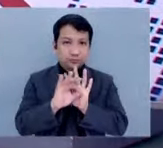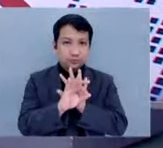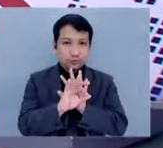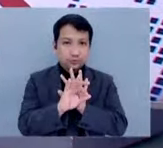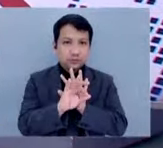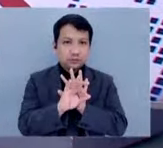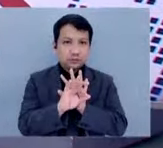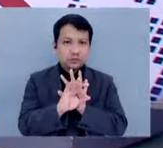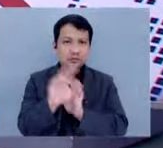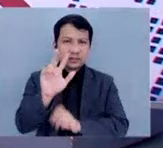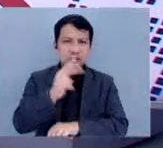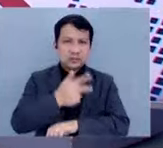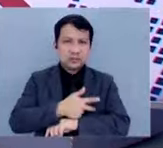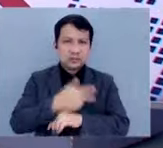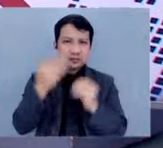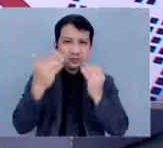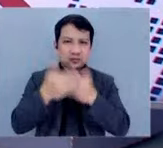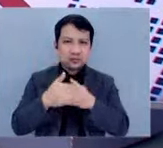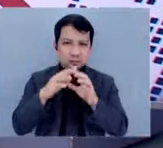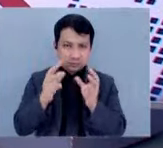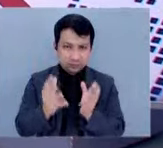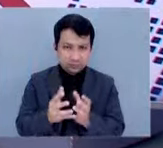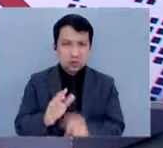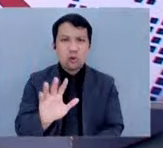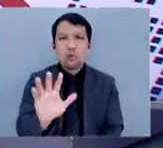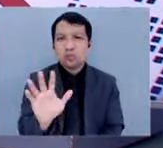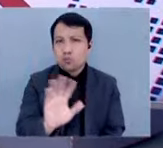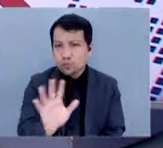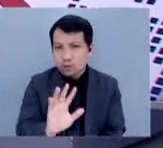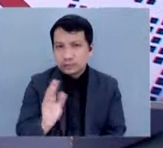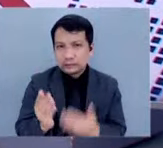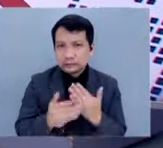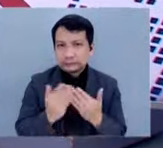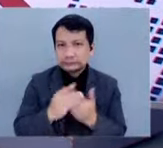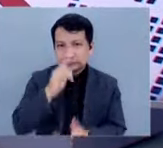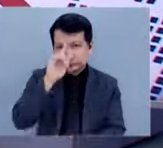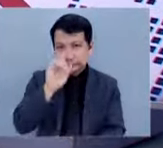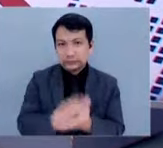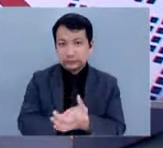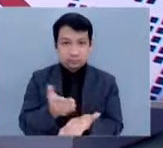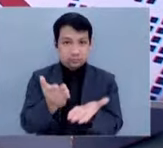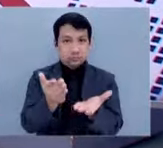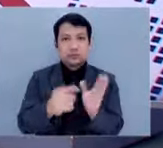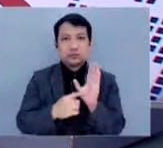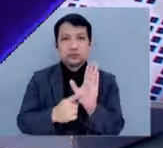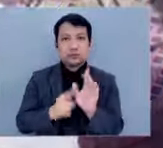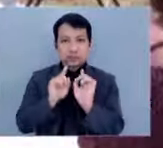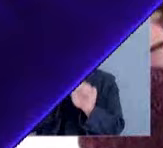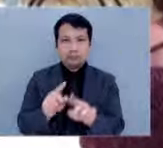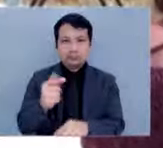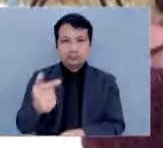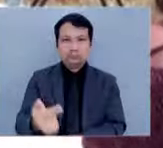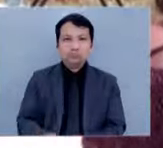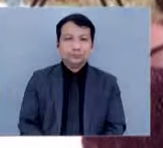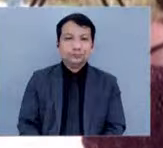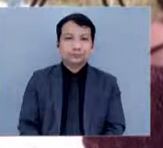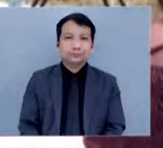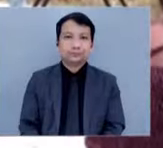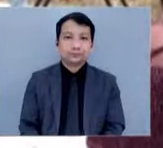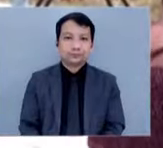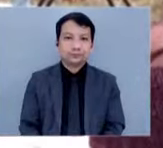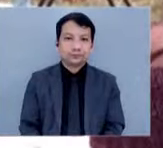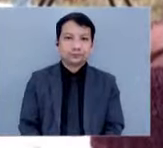sa buong mundo. Nako, huwag pong basta maniwala. Alamin ang totoo sa report na ito.